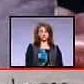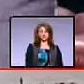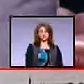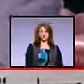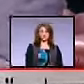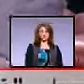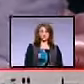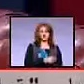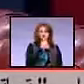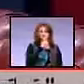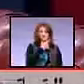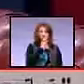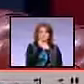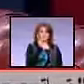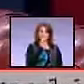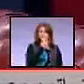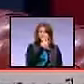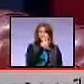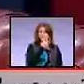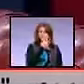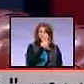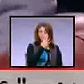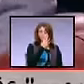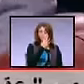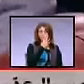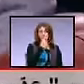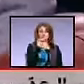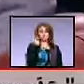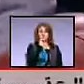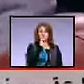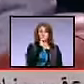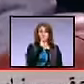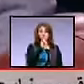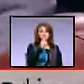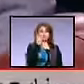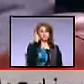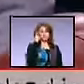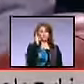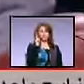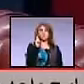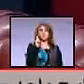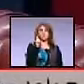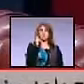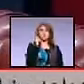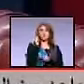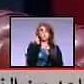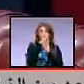الله محطه في حياتك؟ دي محطه بقى في حياتي. طبعا وائل عبد الله المنتج والمخرج